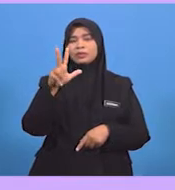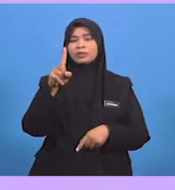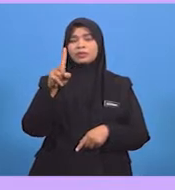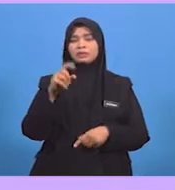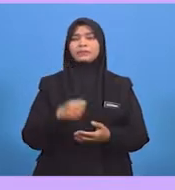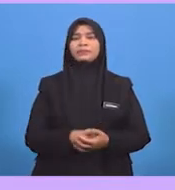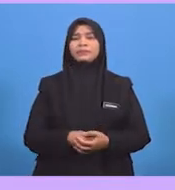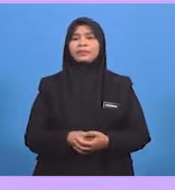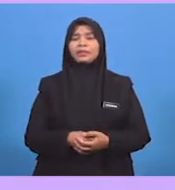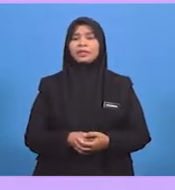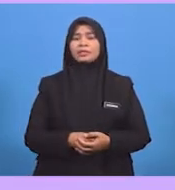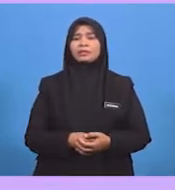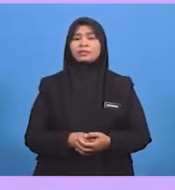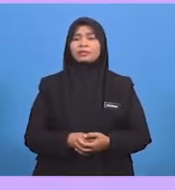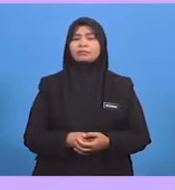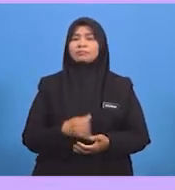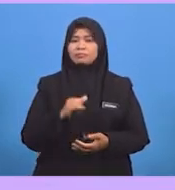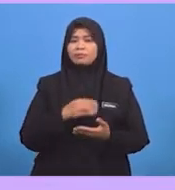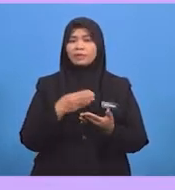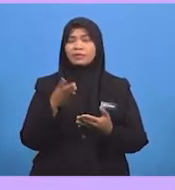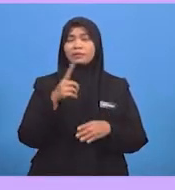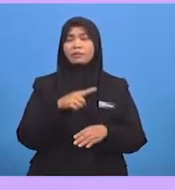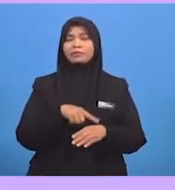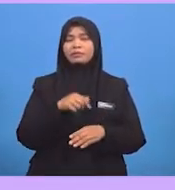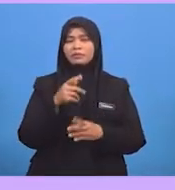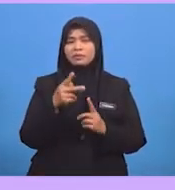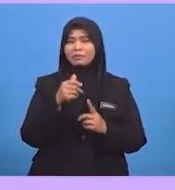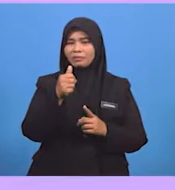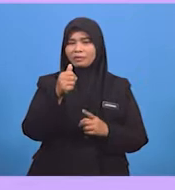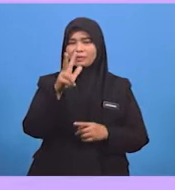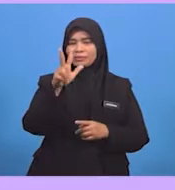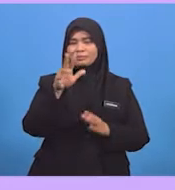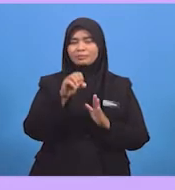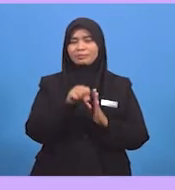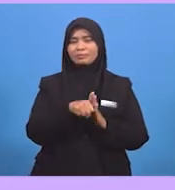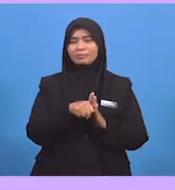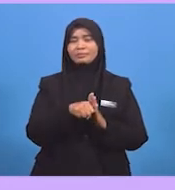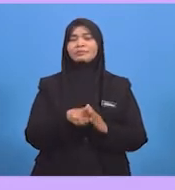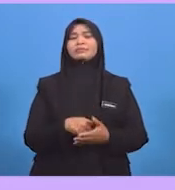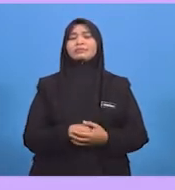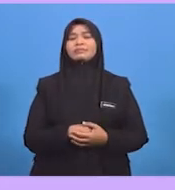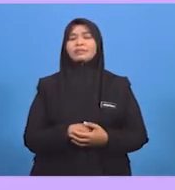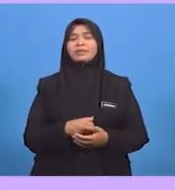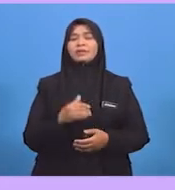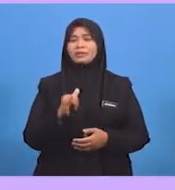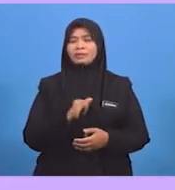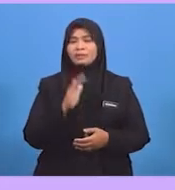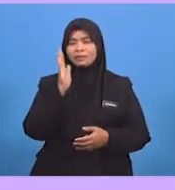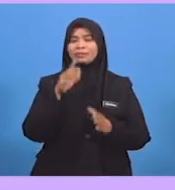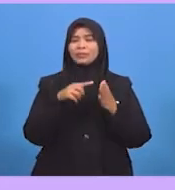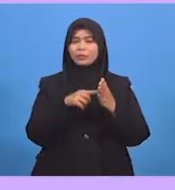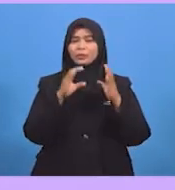RM3.0731. Saya beri anda masa 30 saat untuk menjawab soalan. Kemudian, baru saya akan tunjukkan